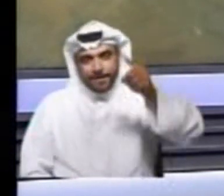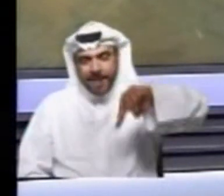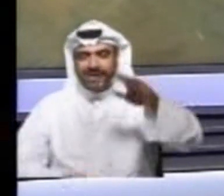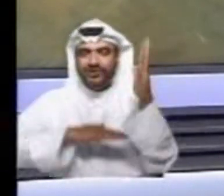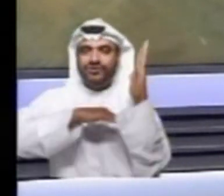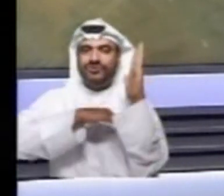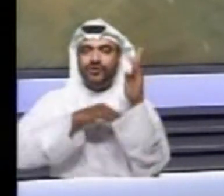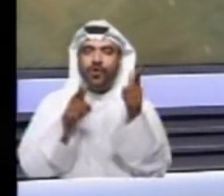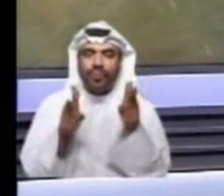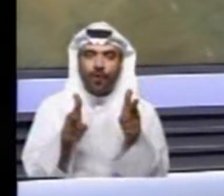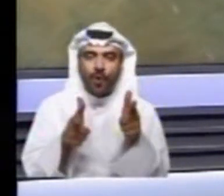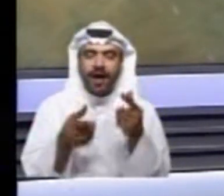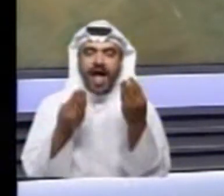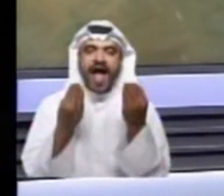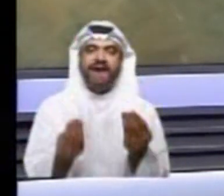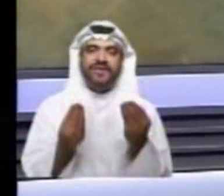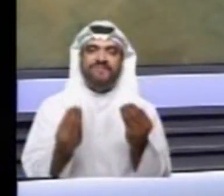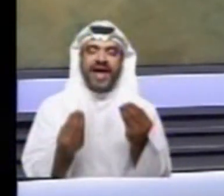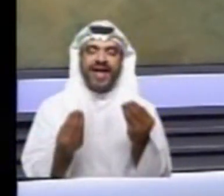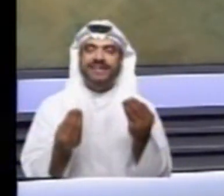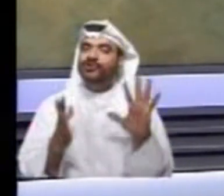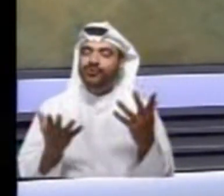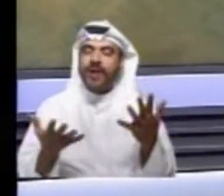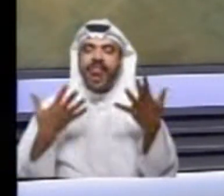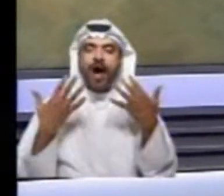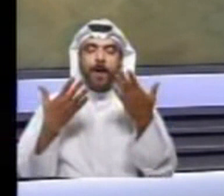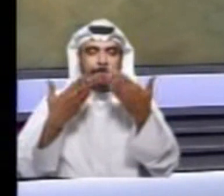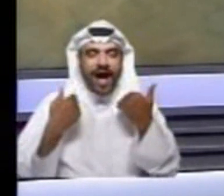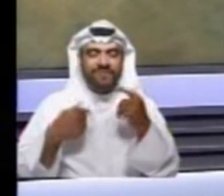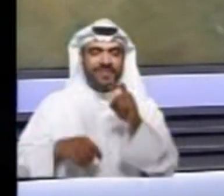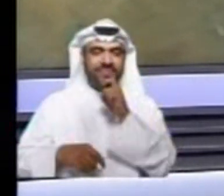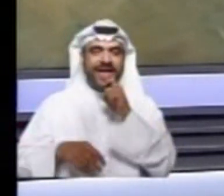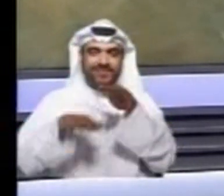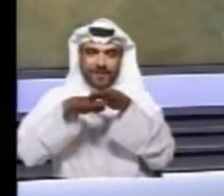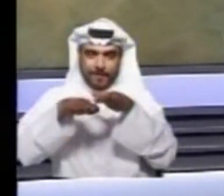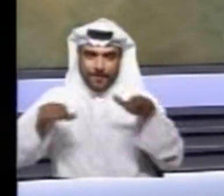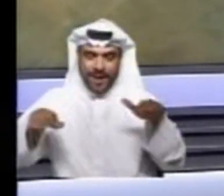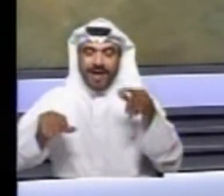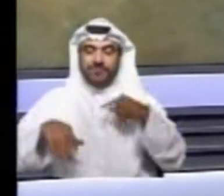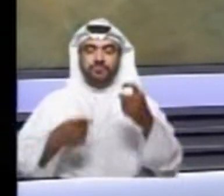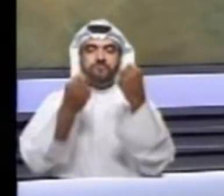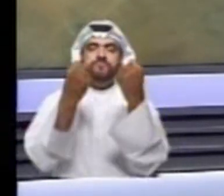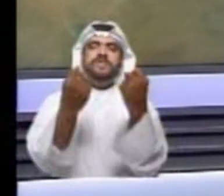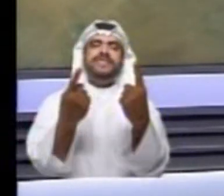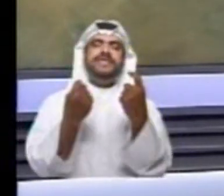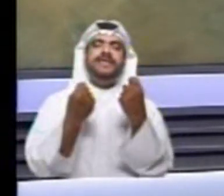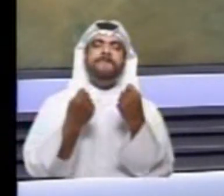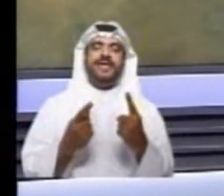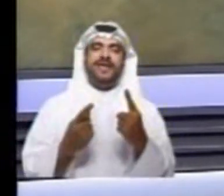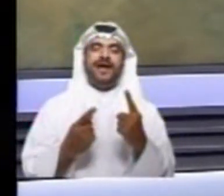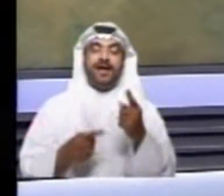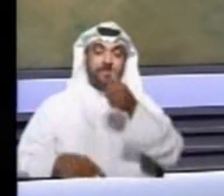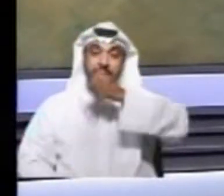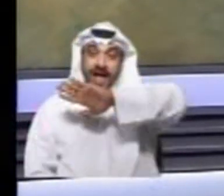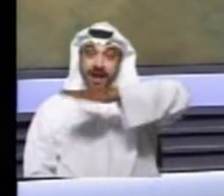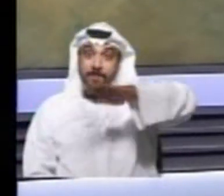رياح شمالية غربية خفيفة إلى معتدلة السرعة بوجه عام من 8 إلى 28 كيلومتر في الساعة. أجواء معتدلة مستقرة، البحر خفيف